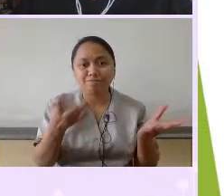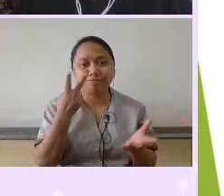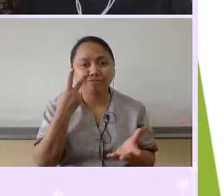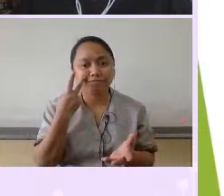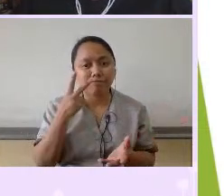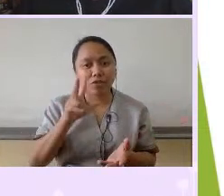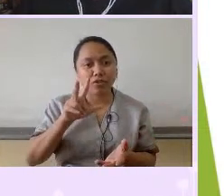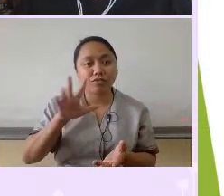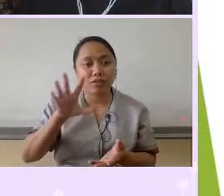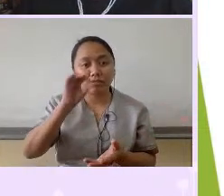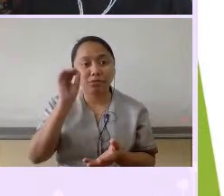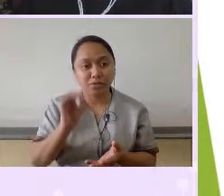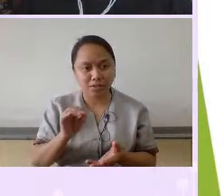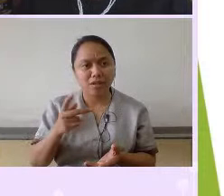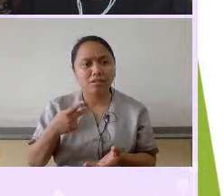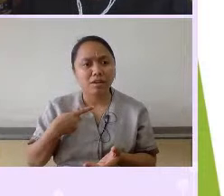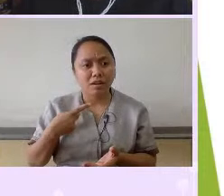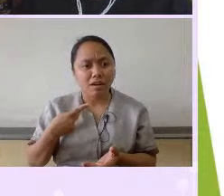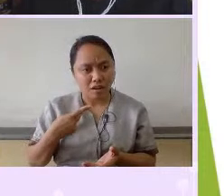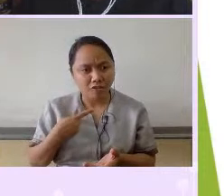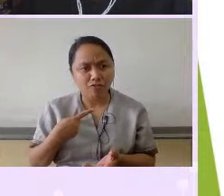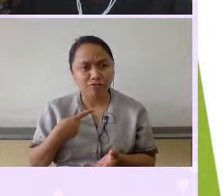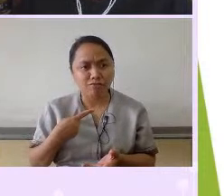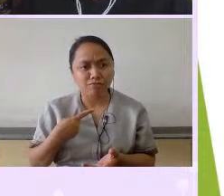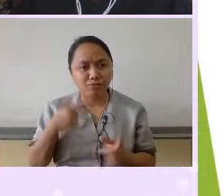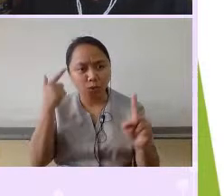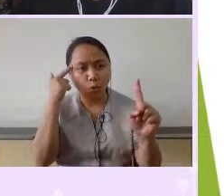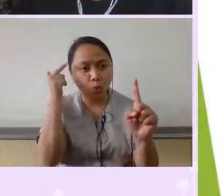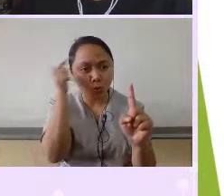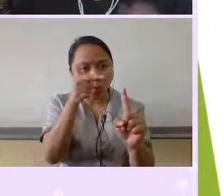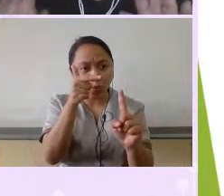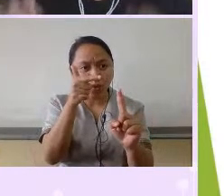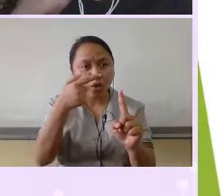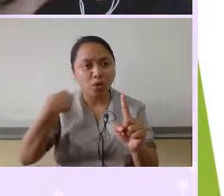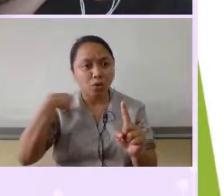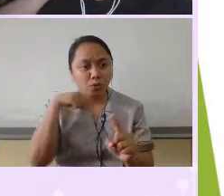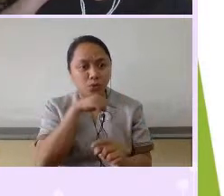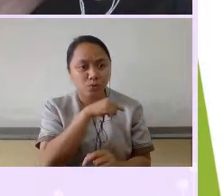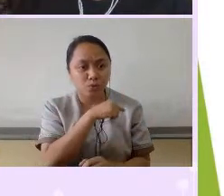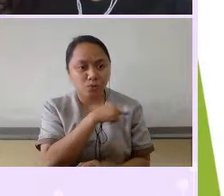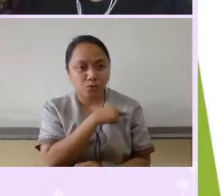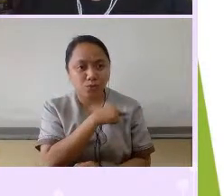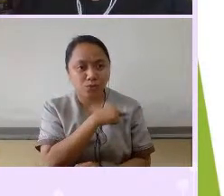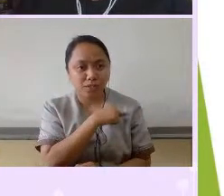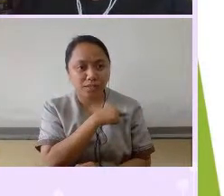less supposed to be po, 'di ba, kung pantay na